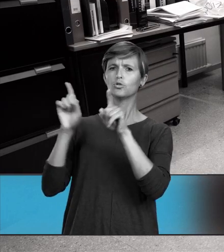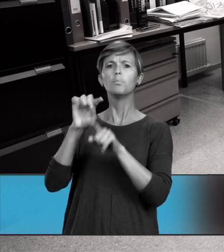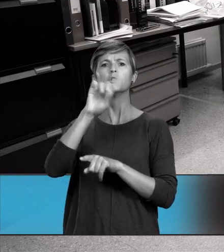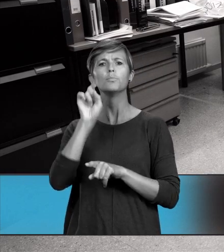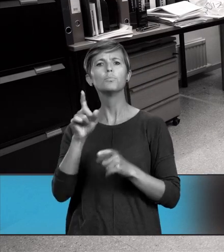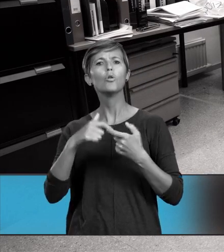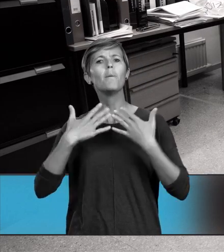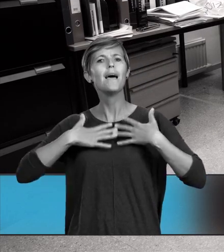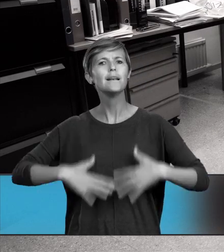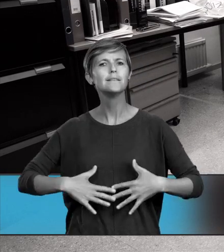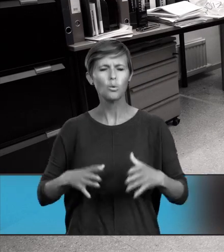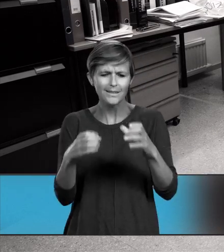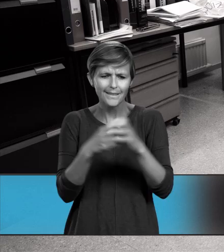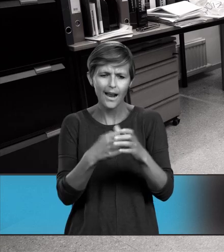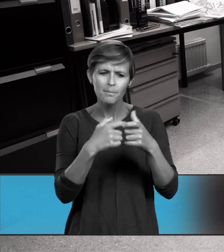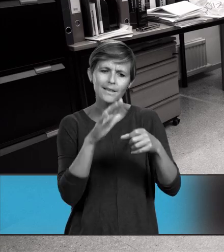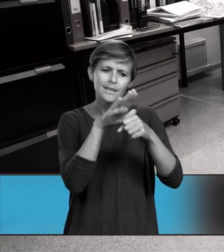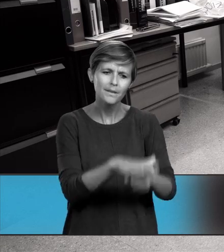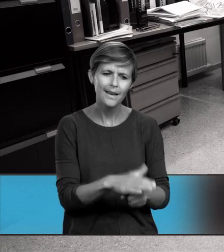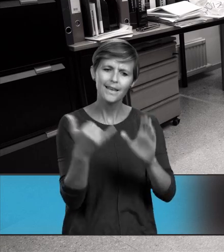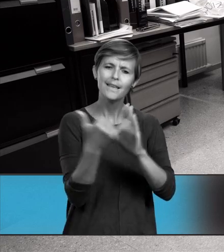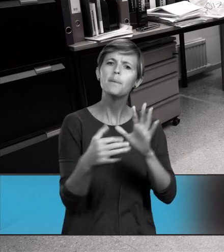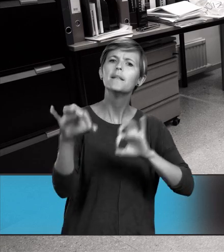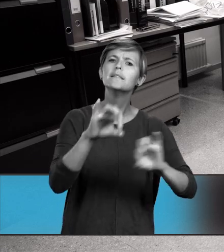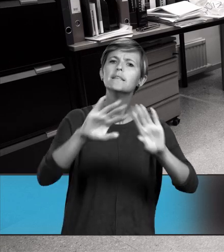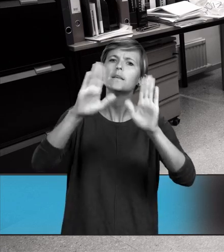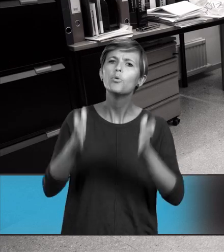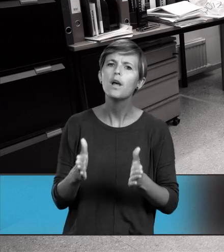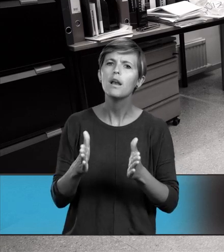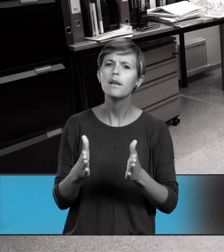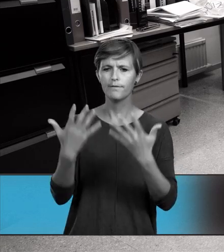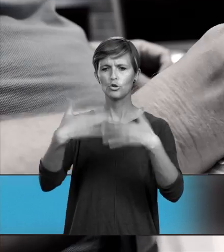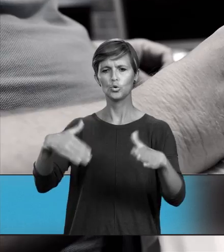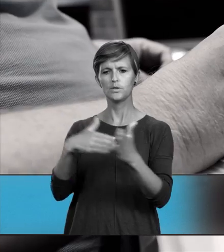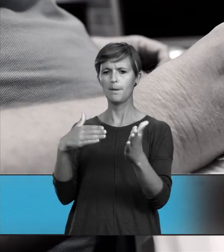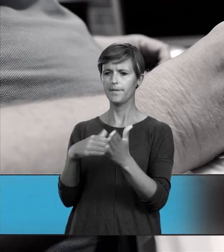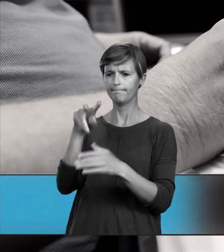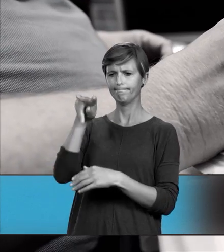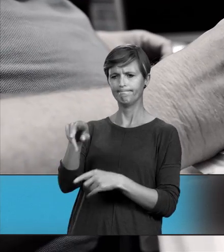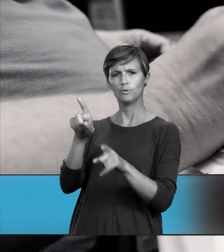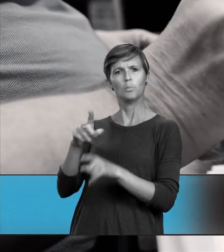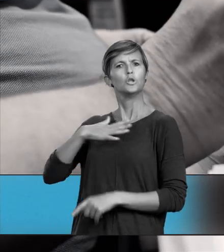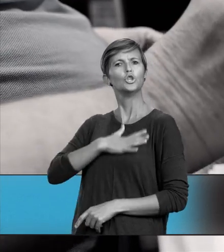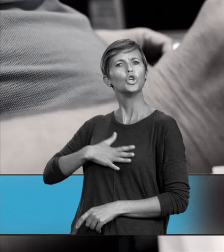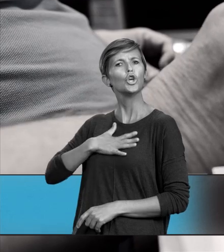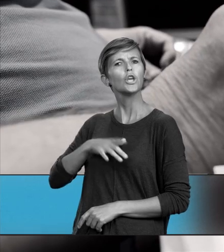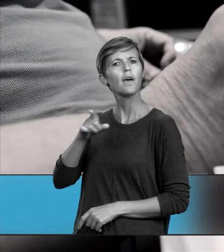helse. Og kjernen i diskrimineringen ligger nettopp i denne medisinske modellen, at funksjonshemmede blir sett på som